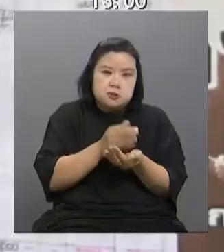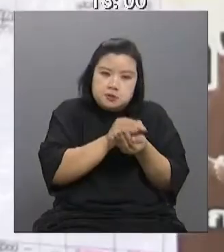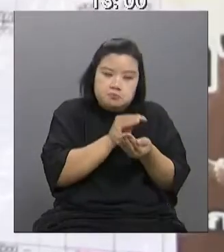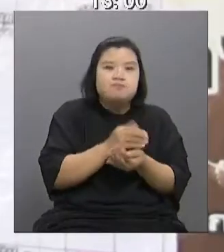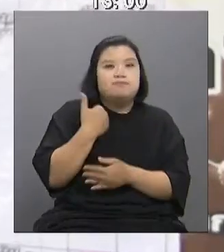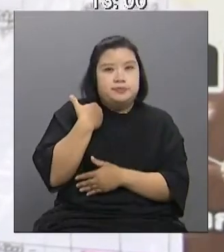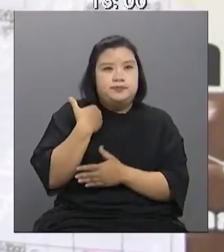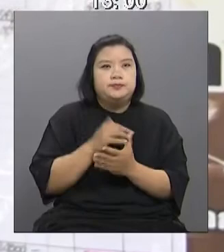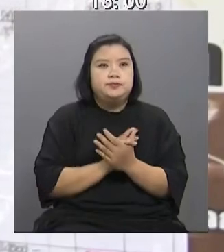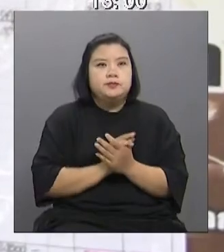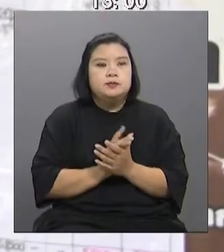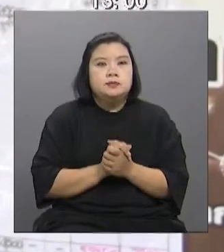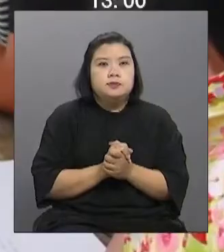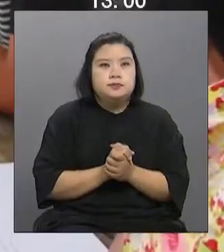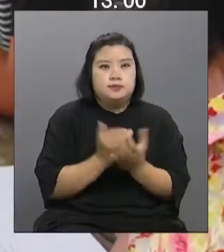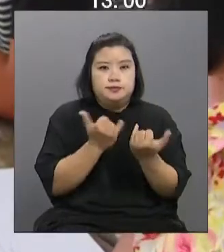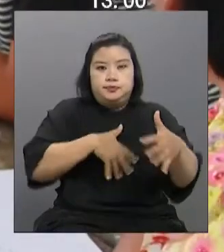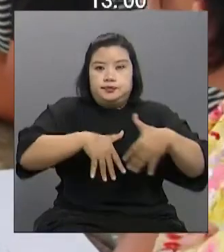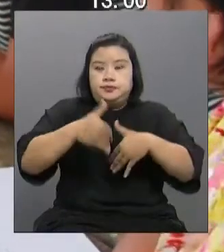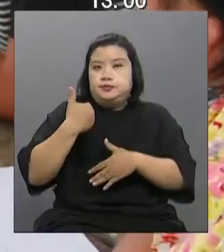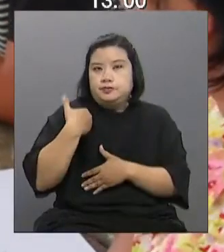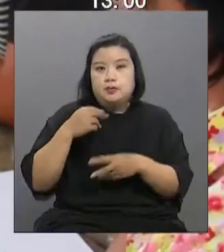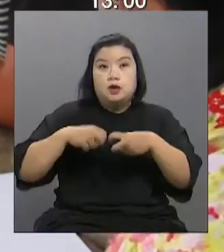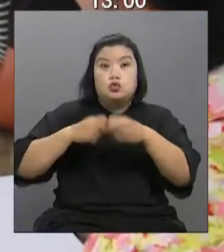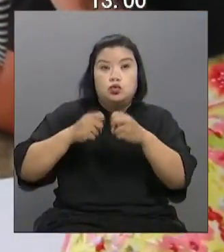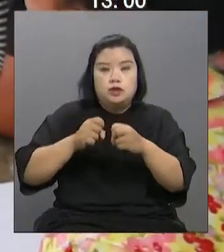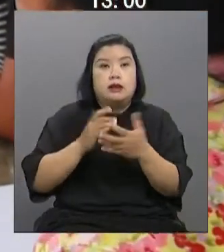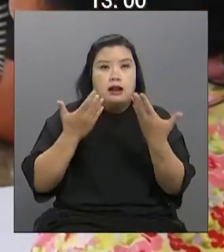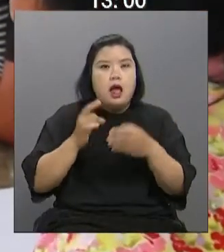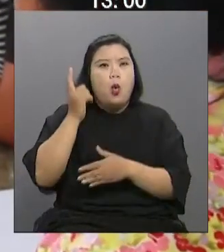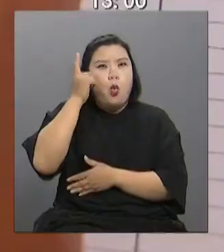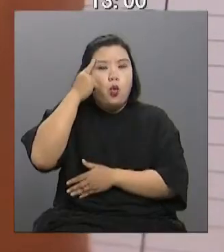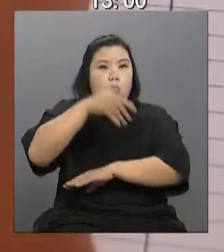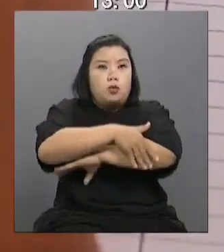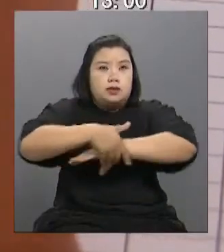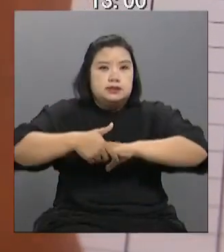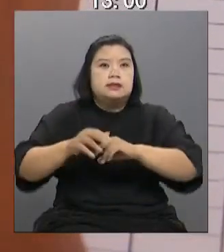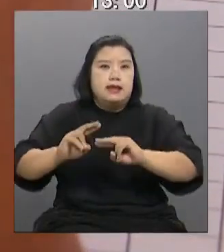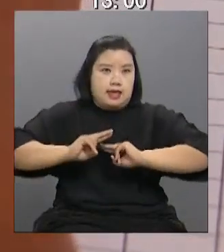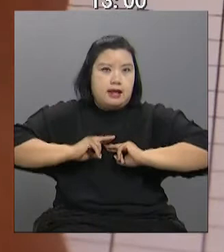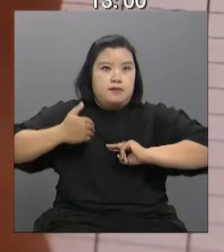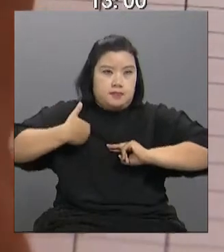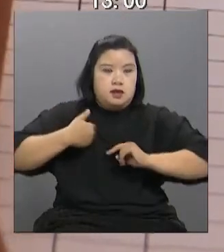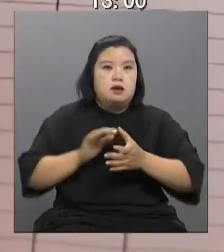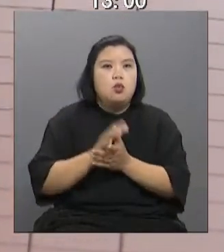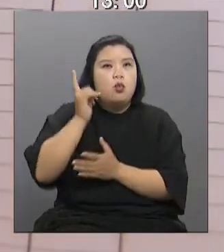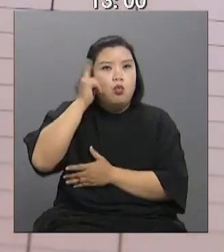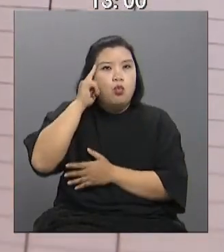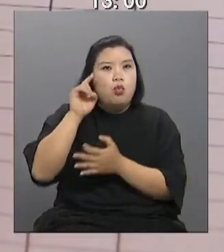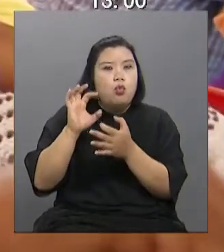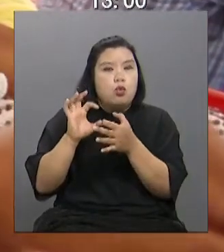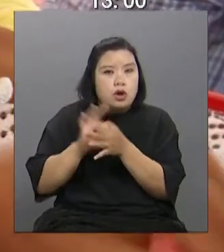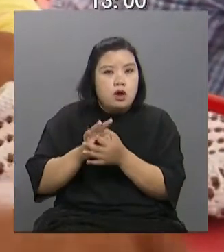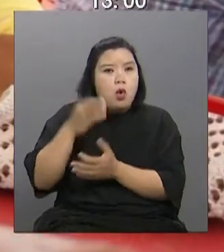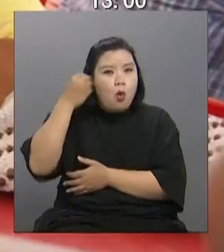วันนี้ชาวบ้านในจังหวัดสุรินทร์ได้เรียนรู้การทำบัญชีครัวเรือนรู้จักวางแผนการใช้จ่ายในแต่ละ